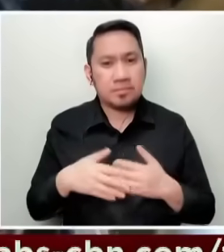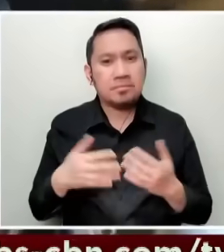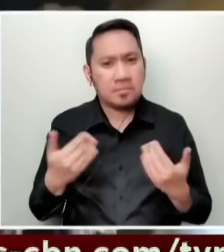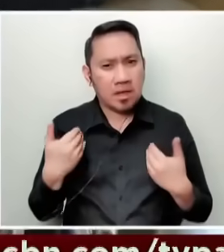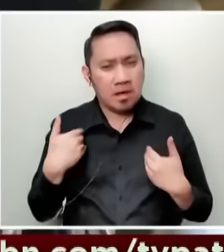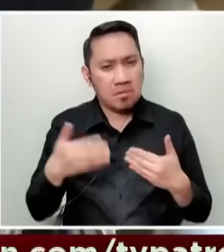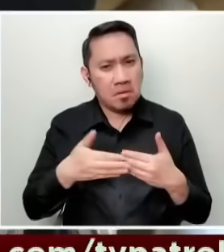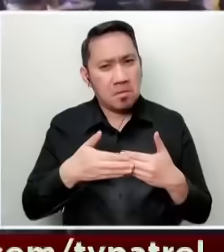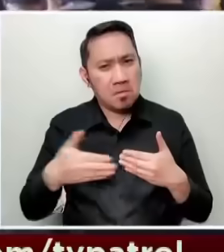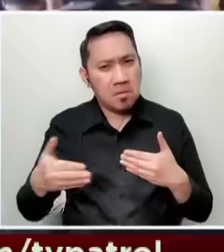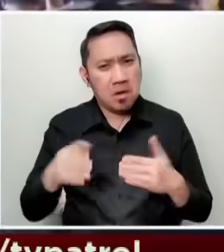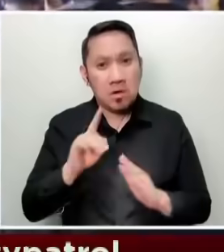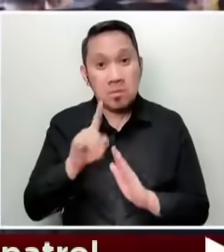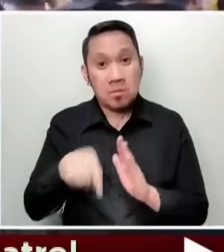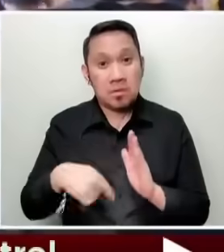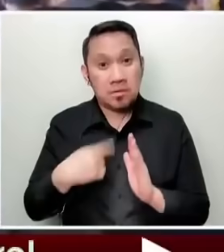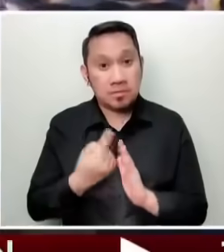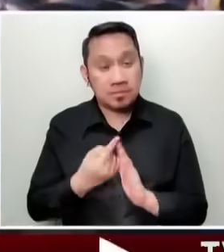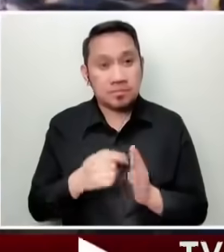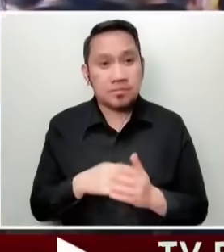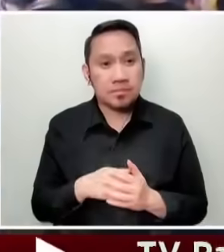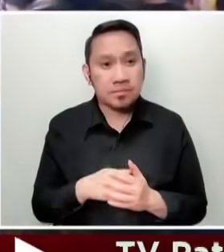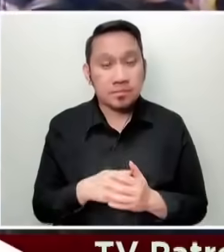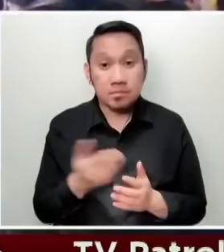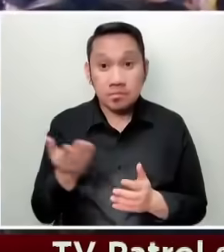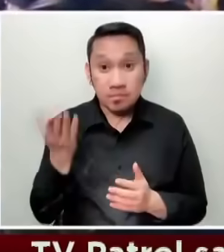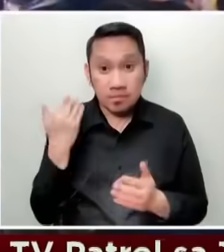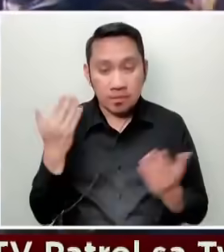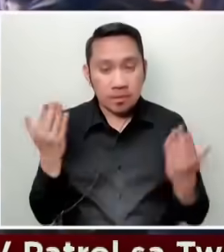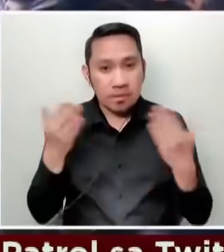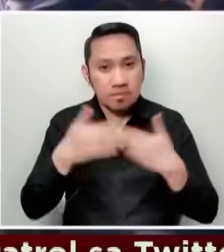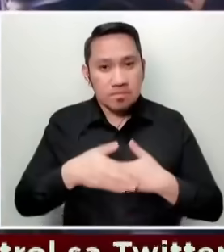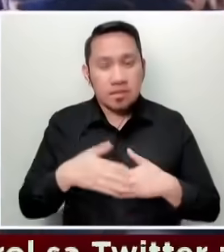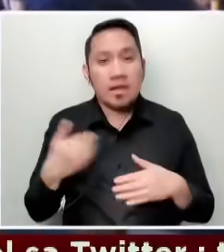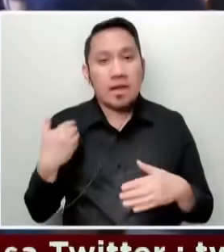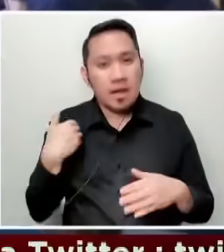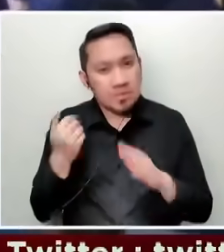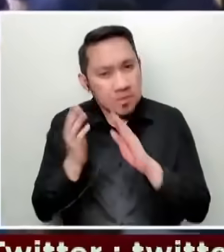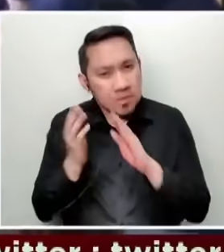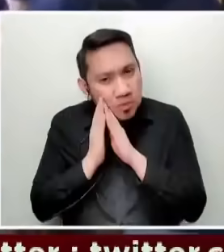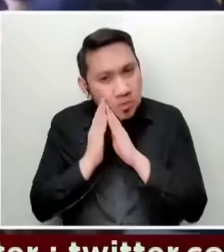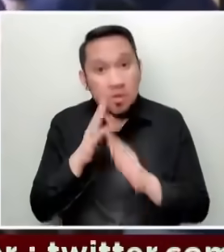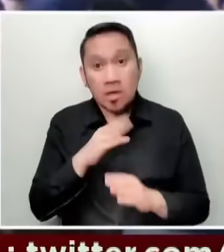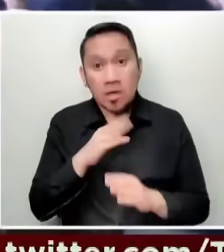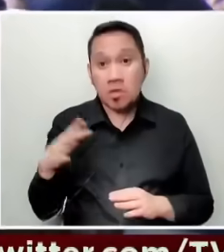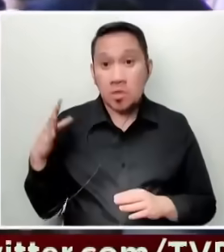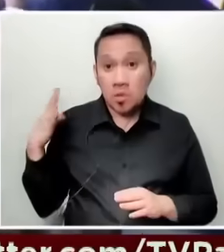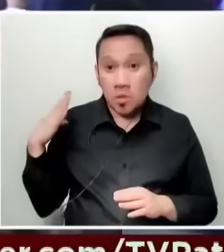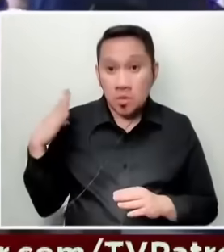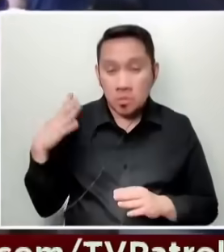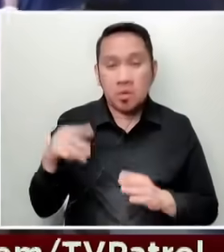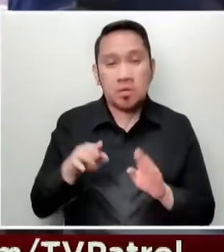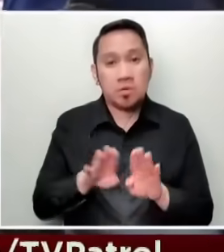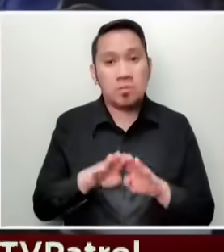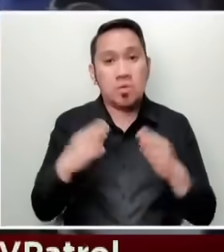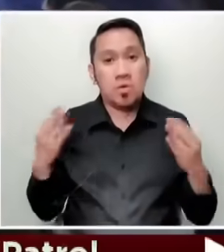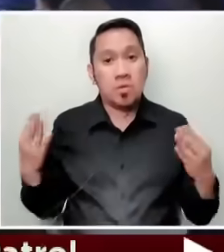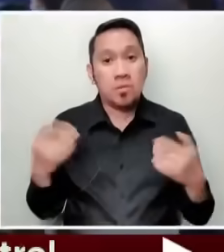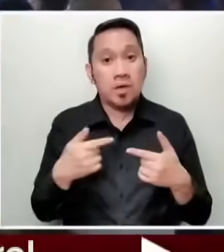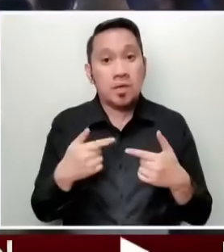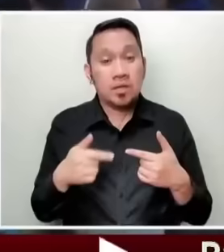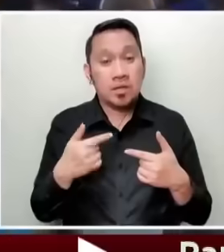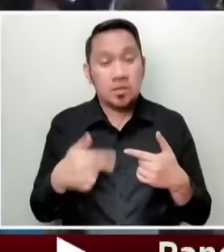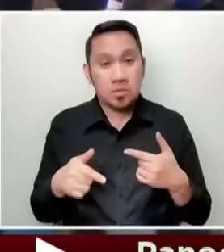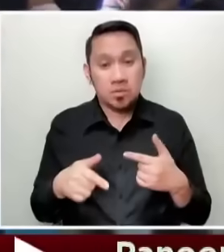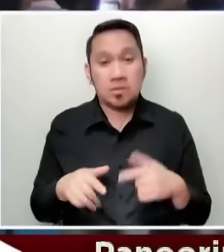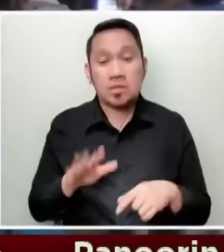ng isang oras. Katunayan nga, kabayan, kagabi, may mga natulog na dito at hinintay na lamang na magbukas ang gate ng sementeryo ng